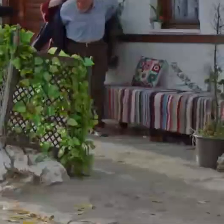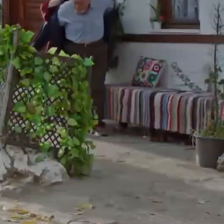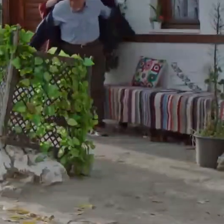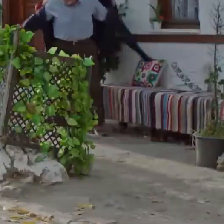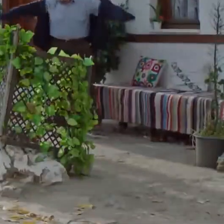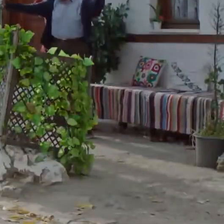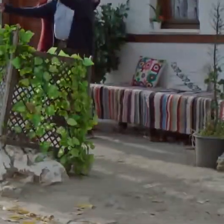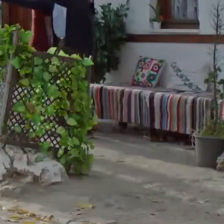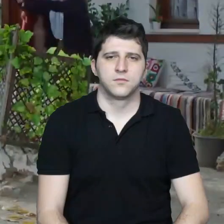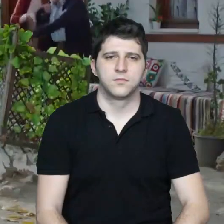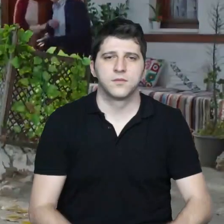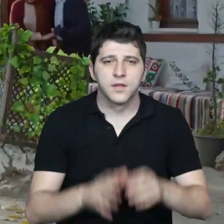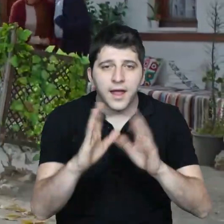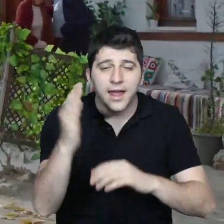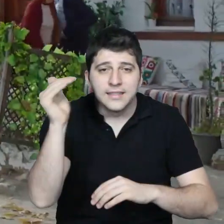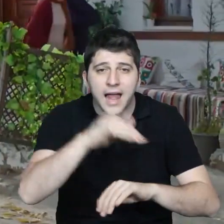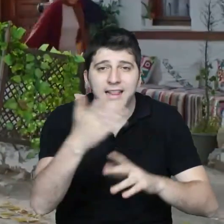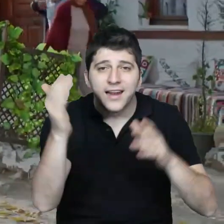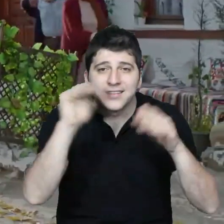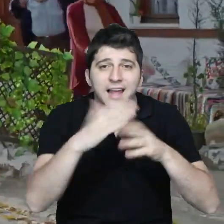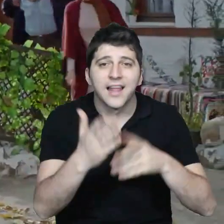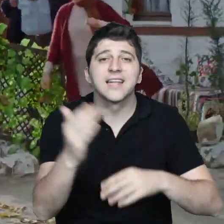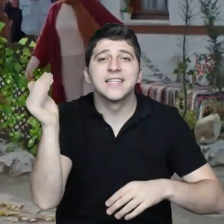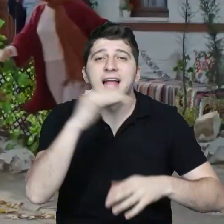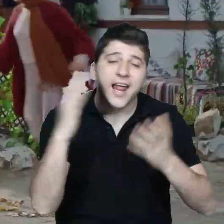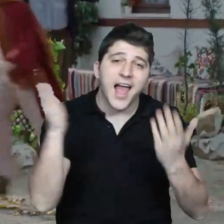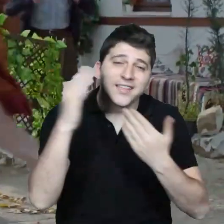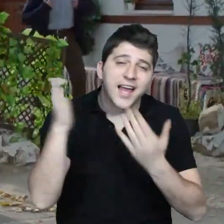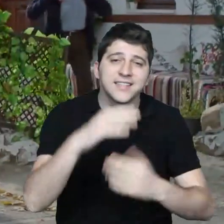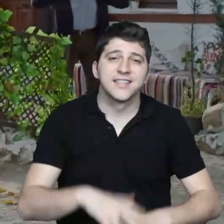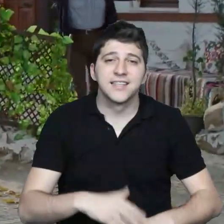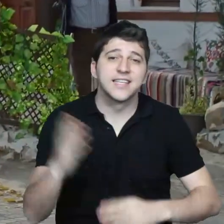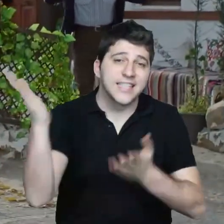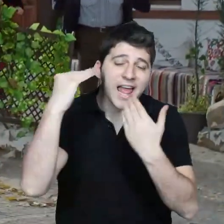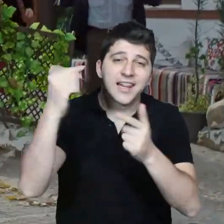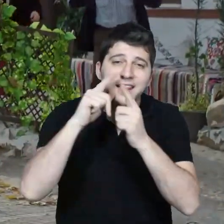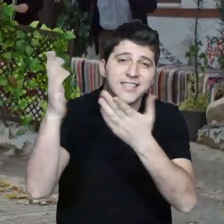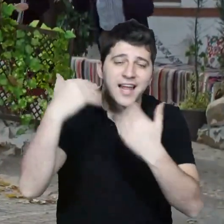önünde Faik'e ceketini giydiriyor. Geldiler hadi. Gökçe koşturdu.